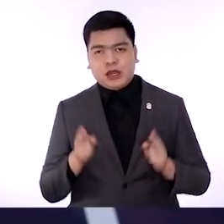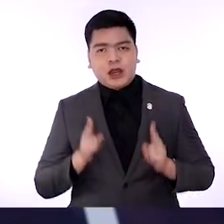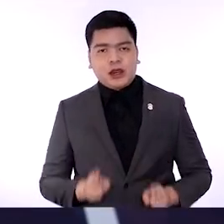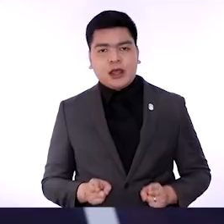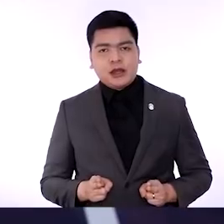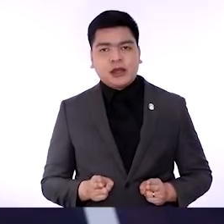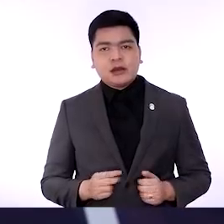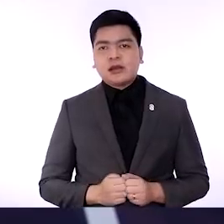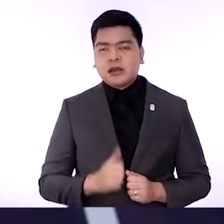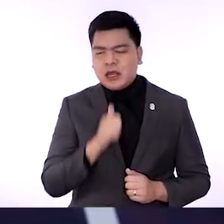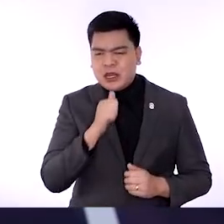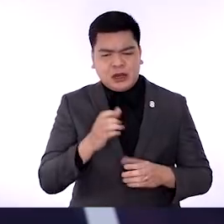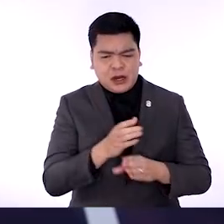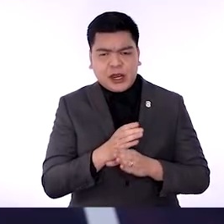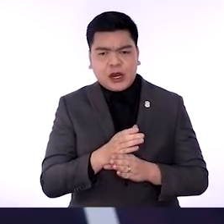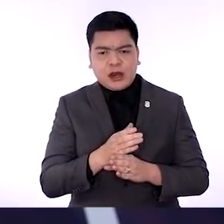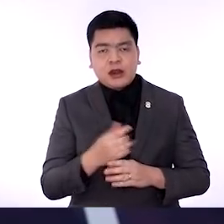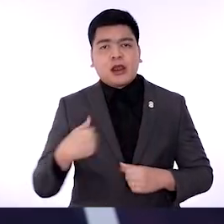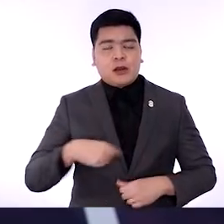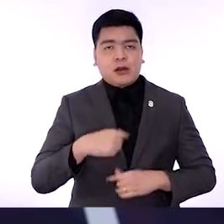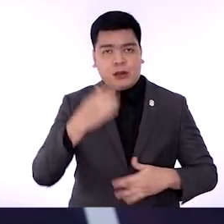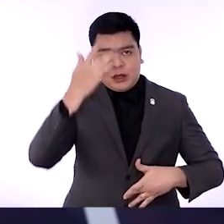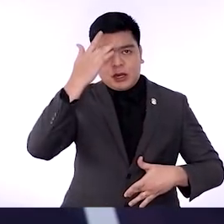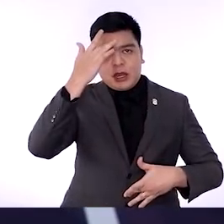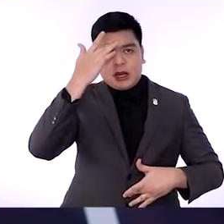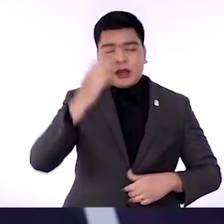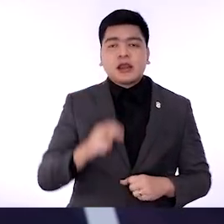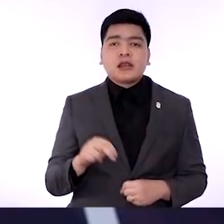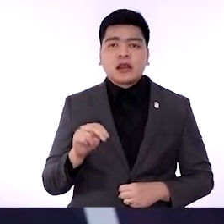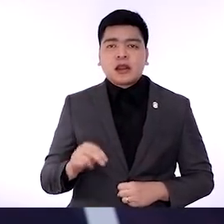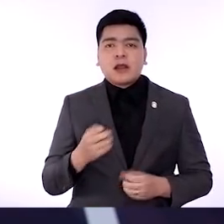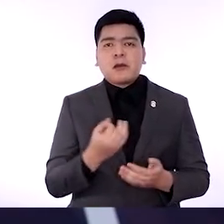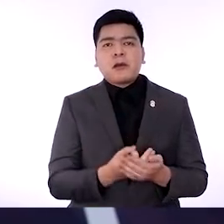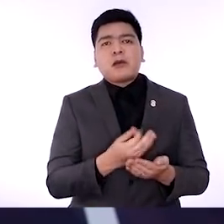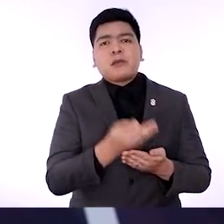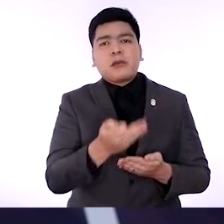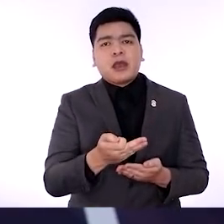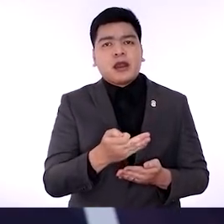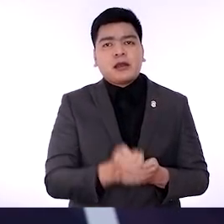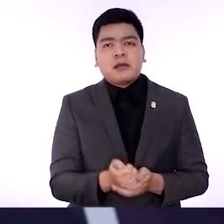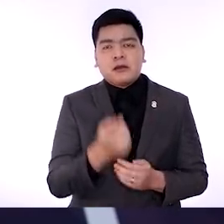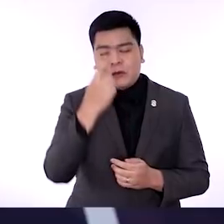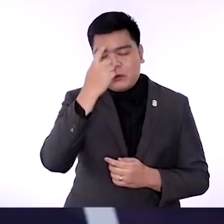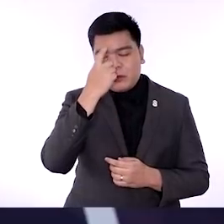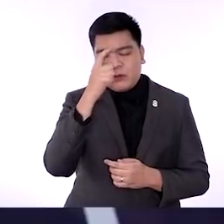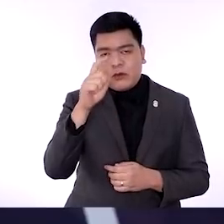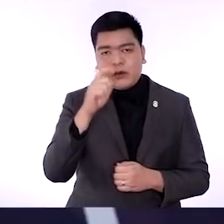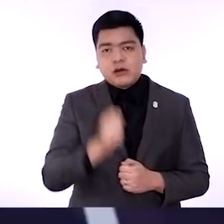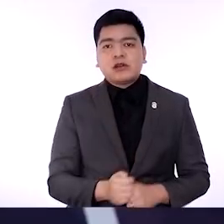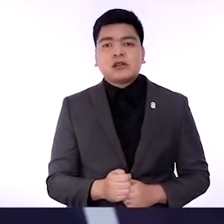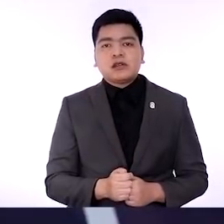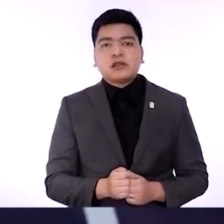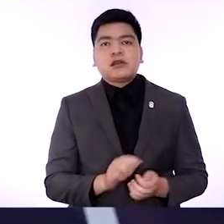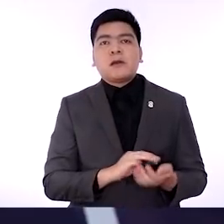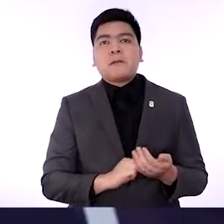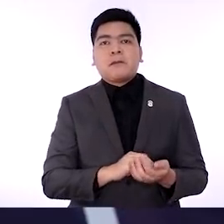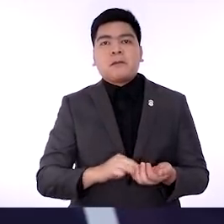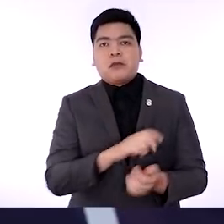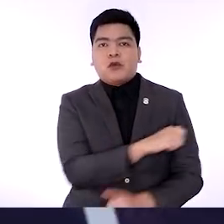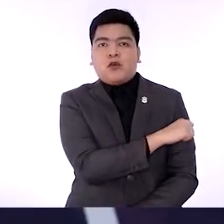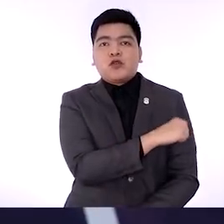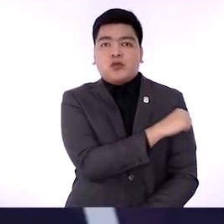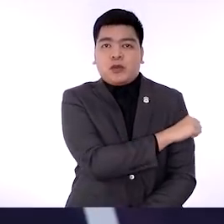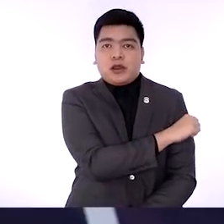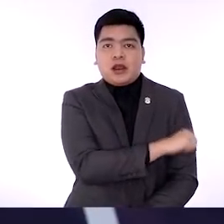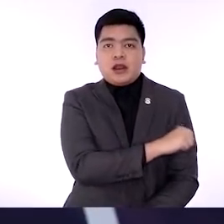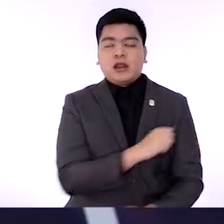naingatan at tayo ay magkasakit, kailangan nating gumugol ng salapi upang magpagamot at upang manumbalik